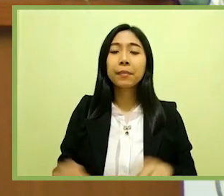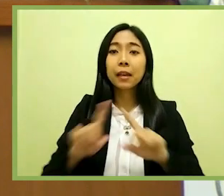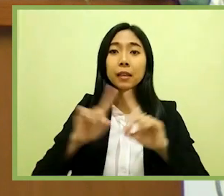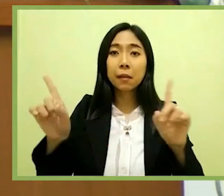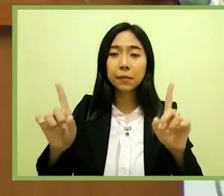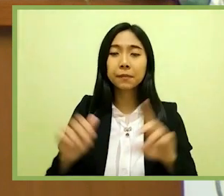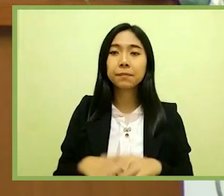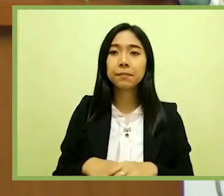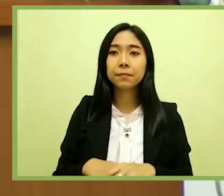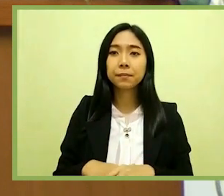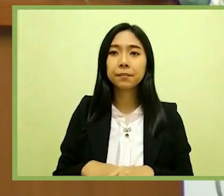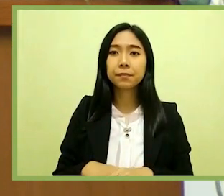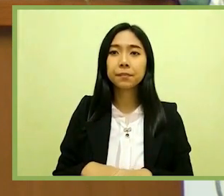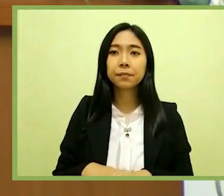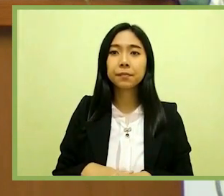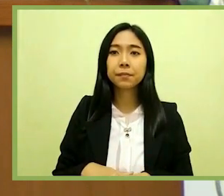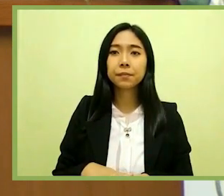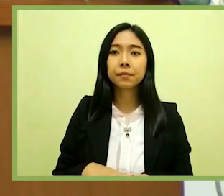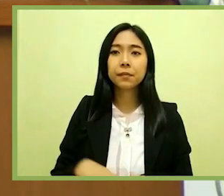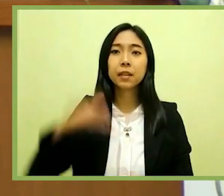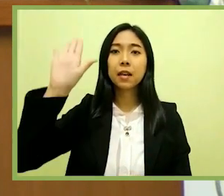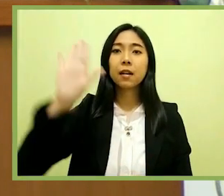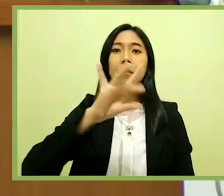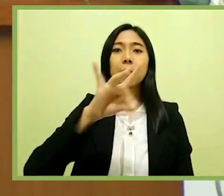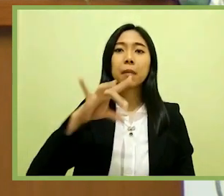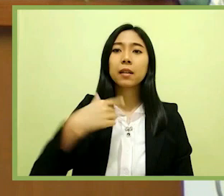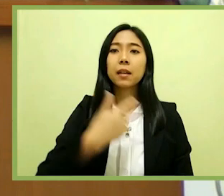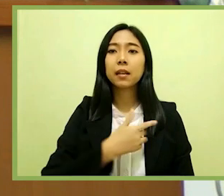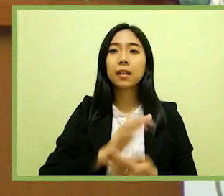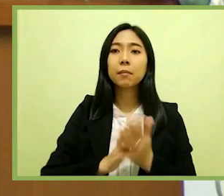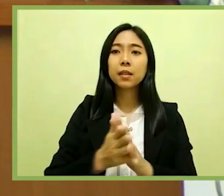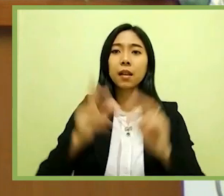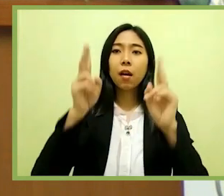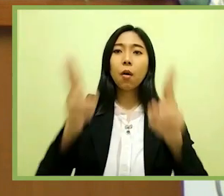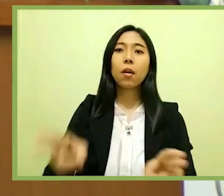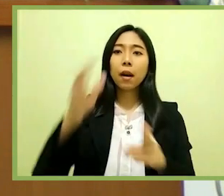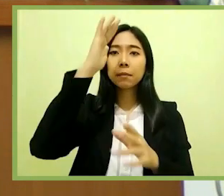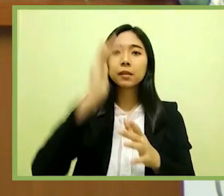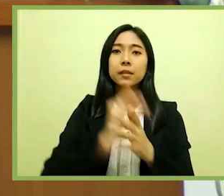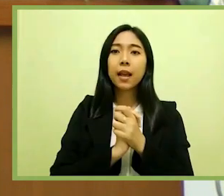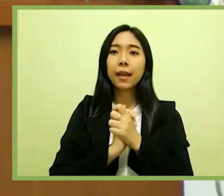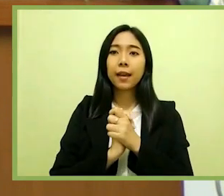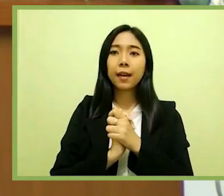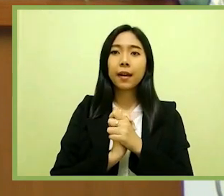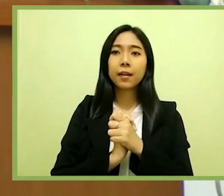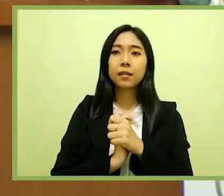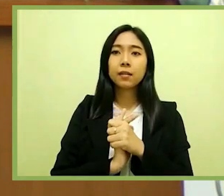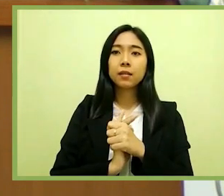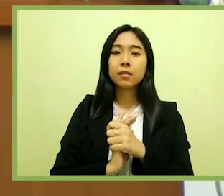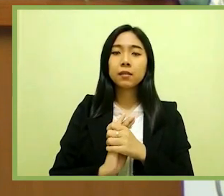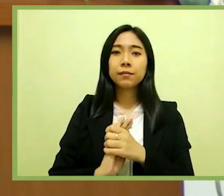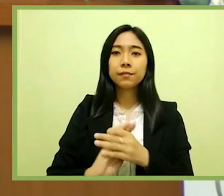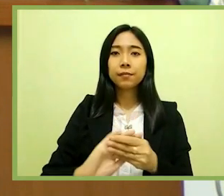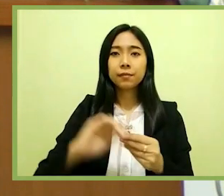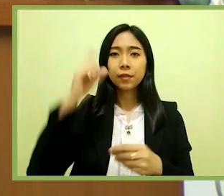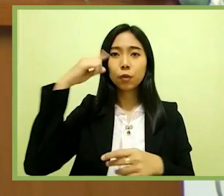Lebih daripada itu, Ia memanggil kita sebagai orang percaya untuk